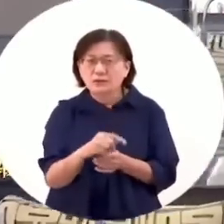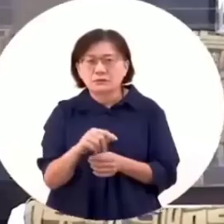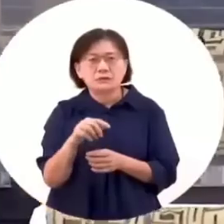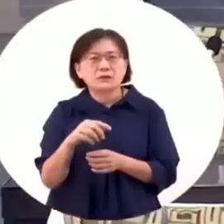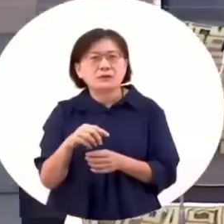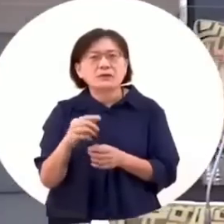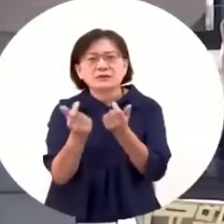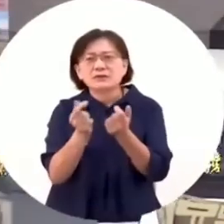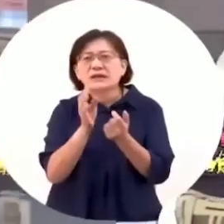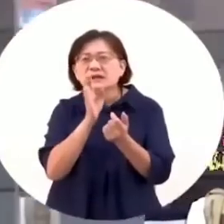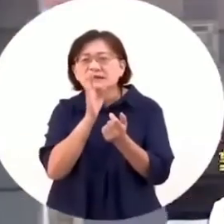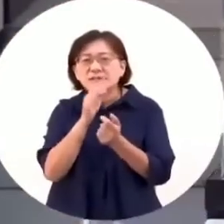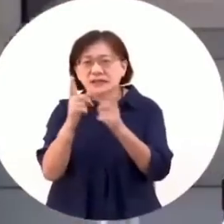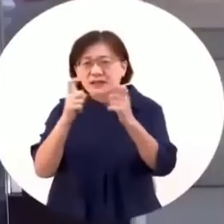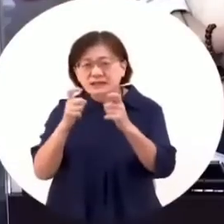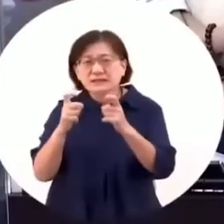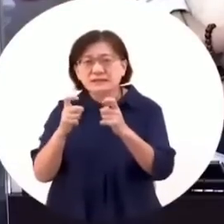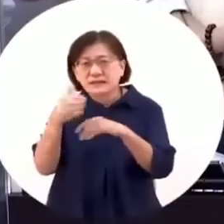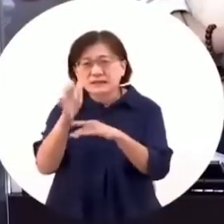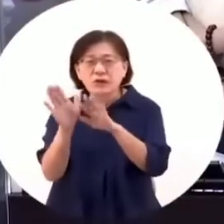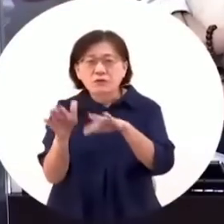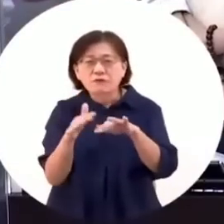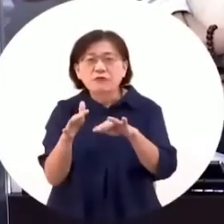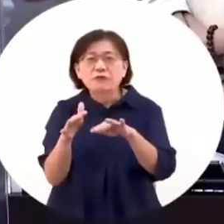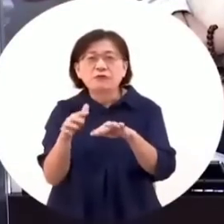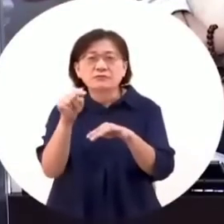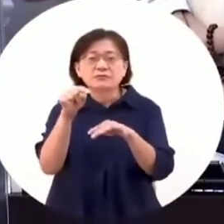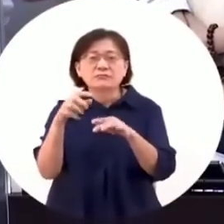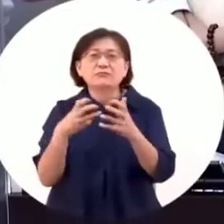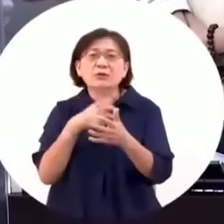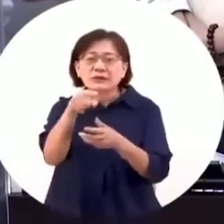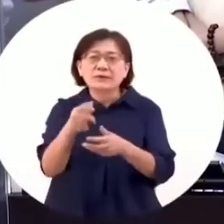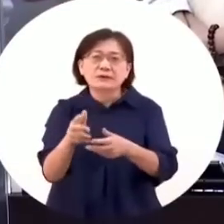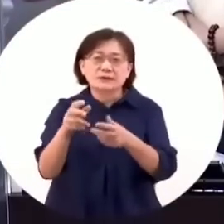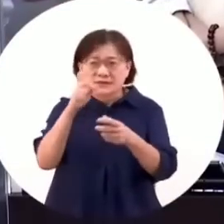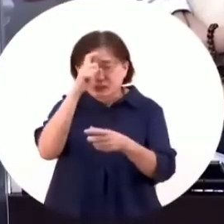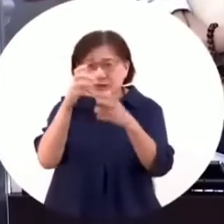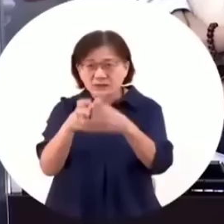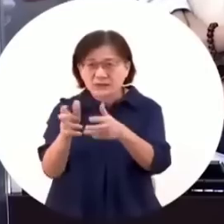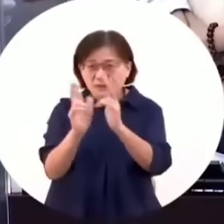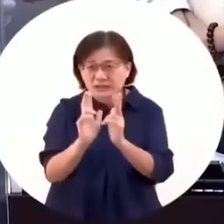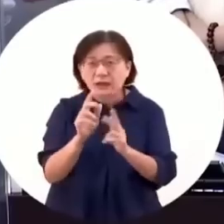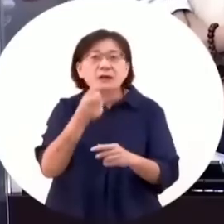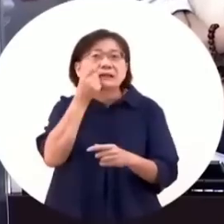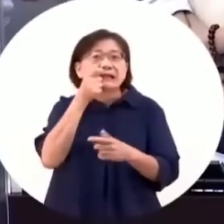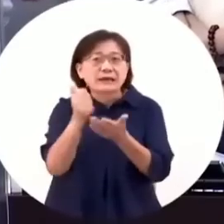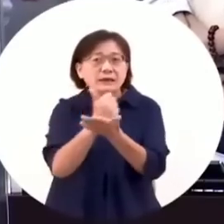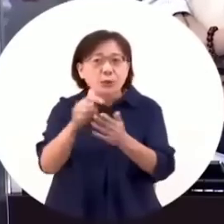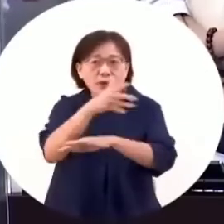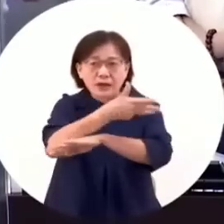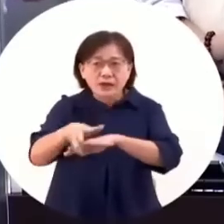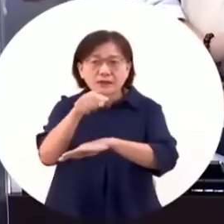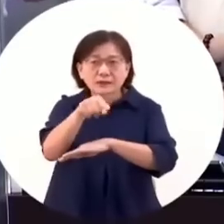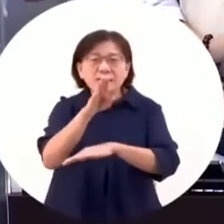样啊。城乡风貌里面有个灯光计划，请问他只会做一座桥吗？他做六座桥啊。 对， 台南的运河那也就是